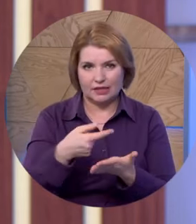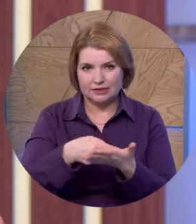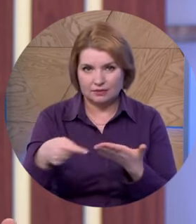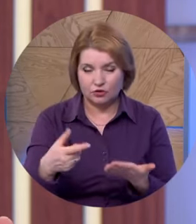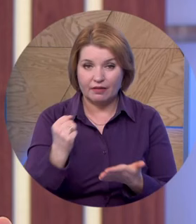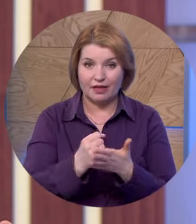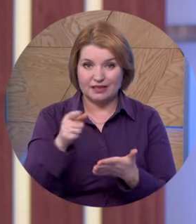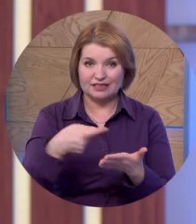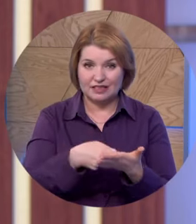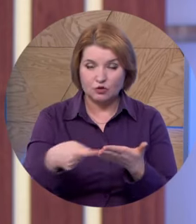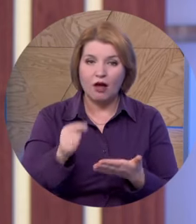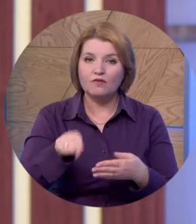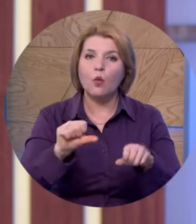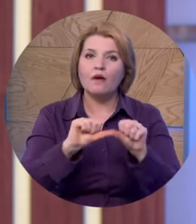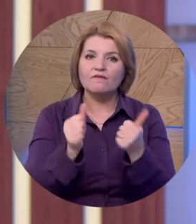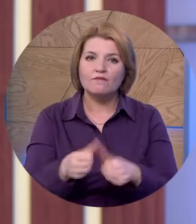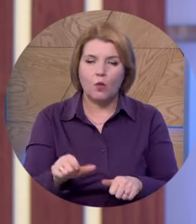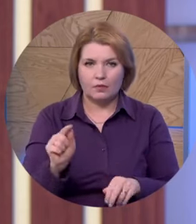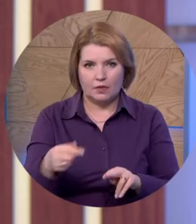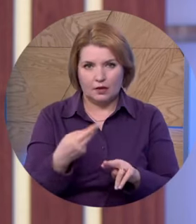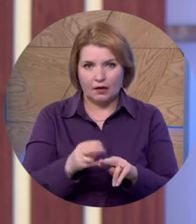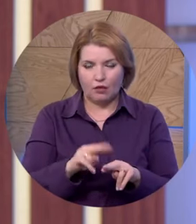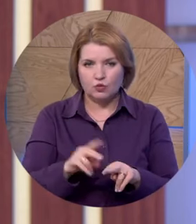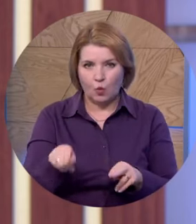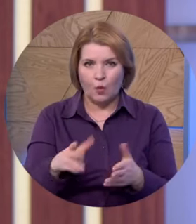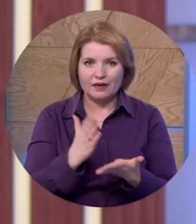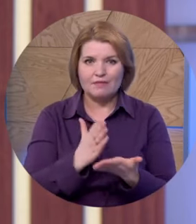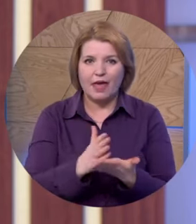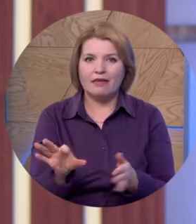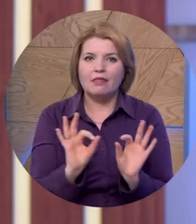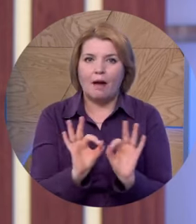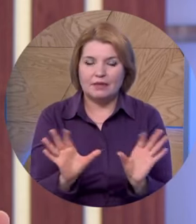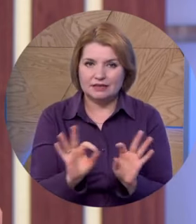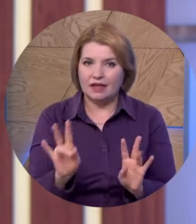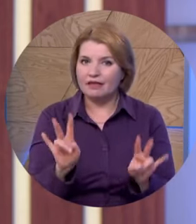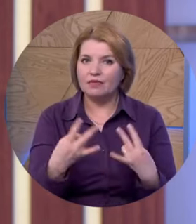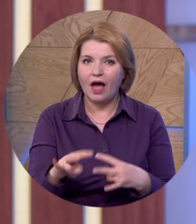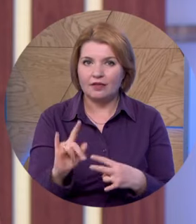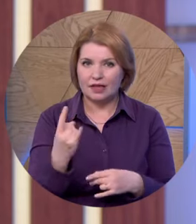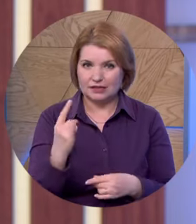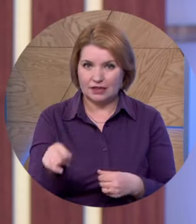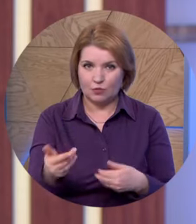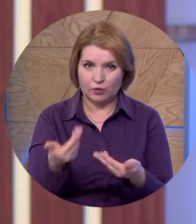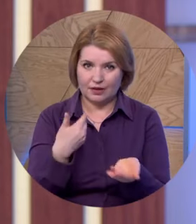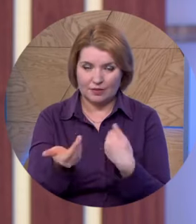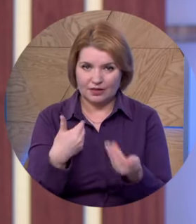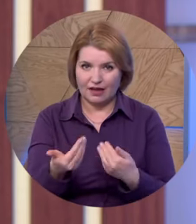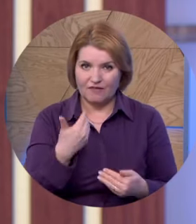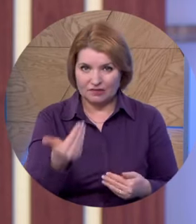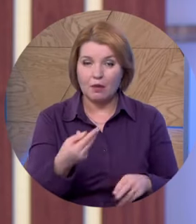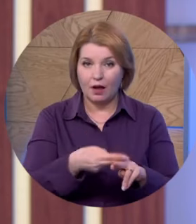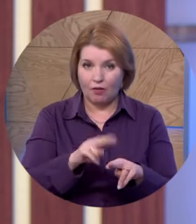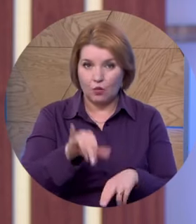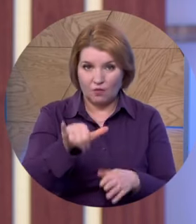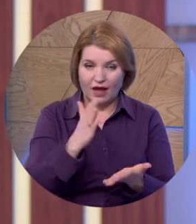делаете замечание в той форме, которая несет коннотацию объяснения. Вы не разговариваете с ребенком, с внутренним ребенком или с вашим действительно маленьким ребенком, который у вас